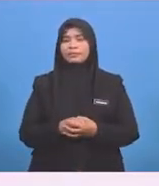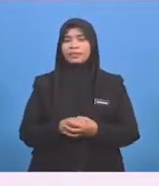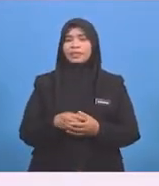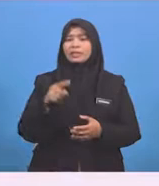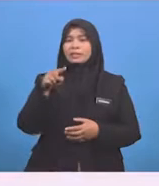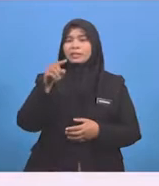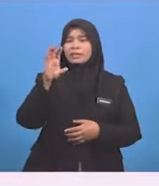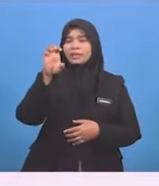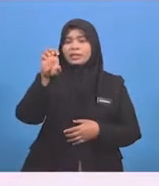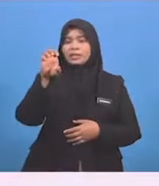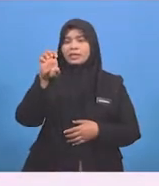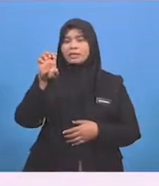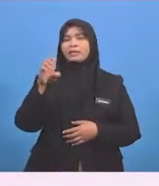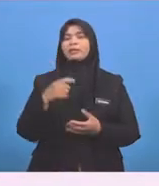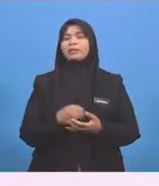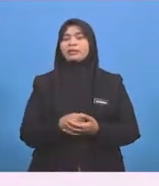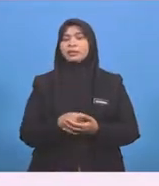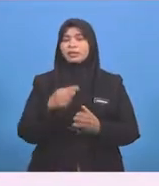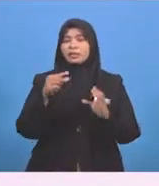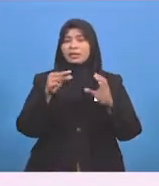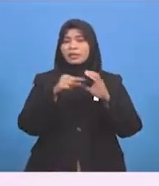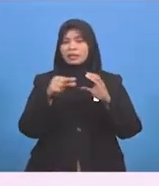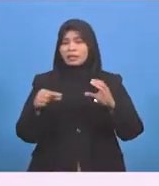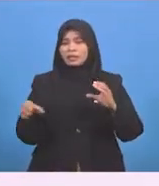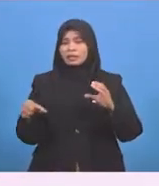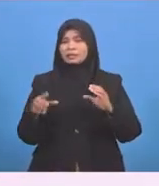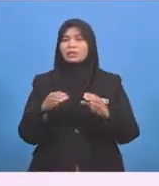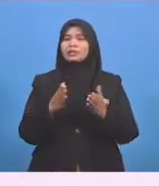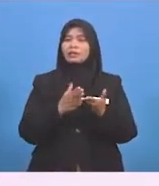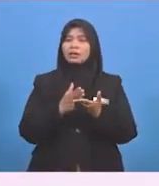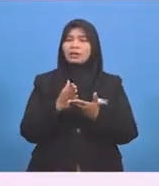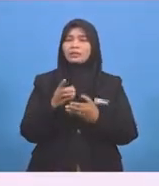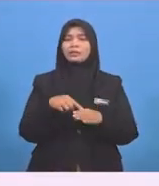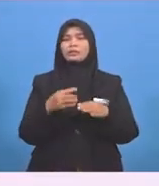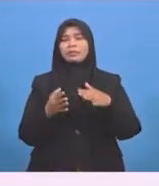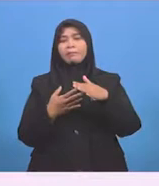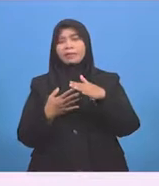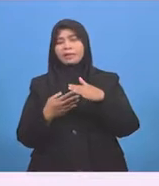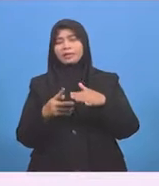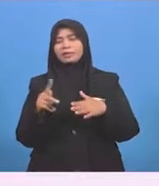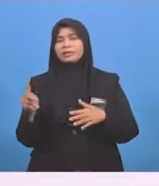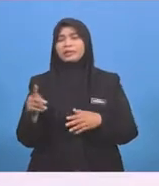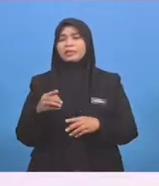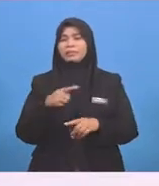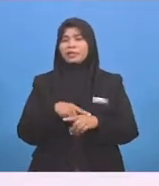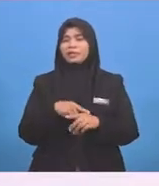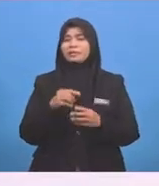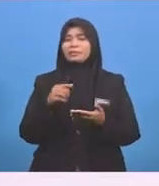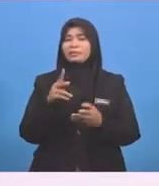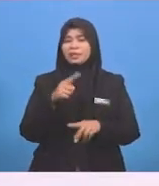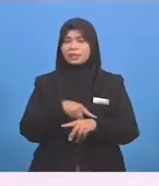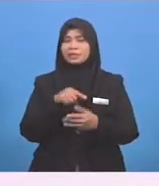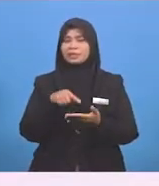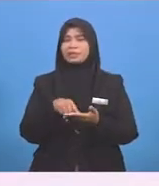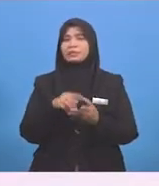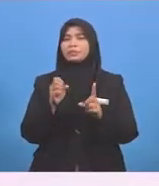Titik E iaitu keadaan gas yang terus dipanaskan. Pada keadaan ini, haba diserap dan suhu